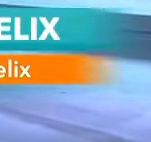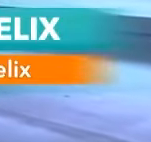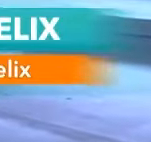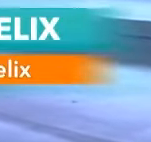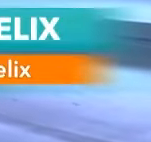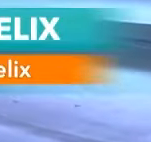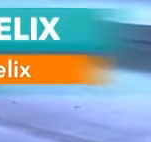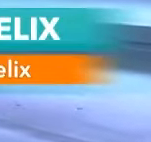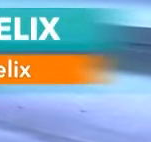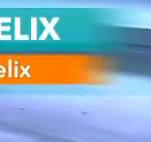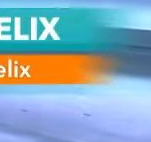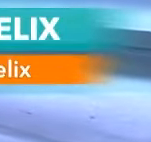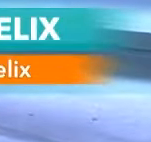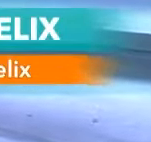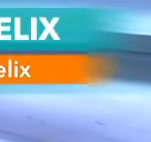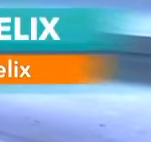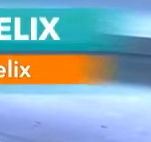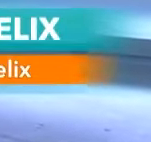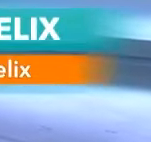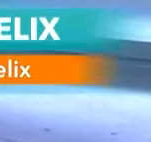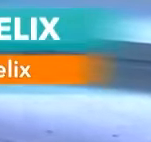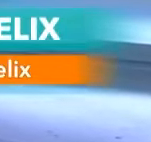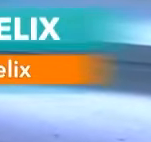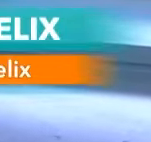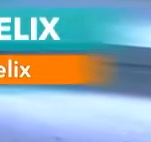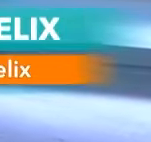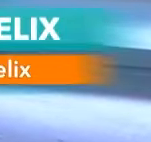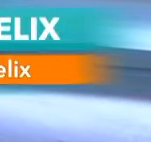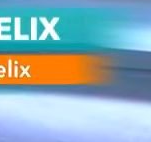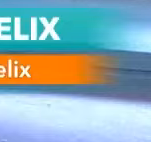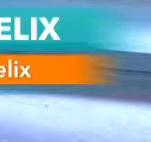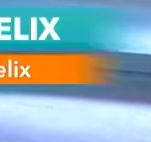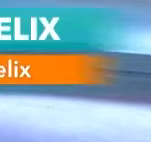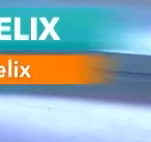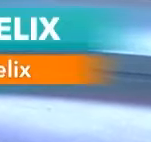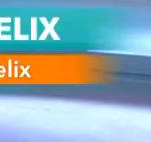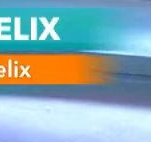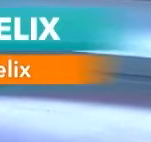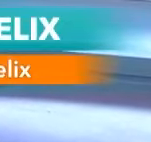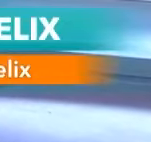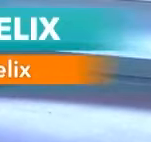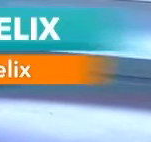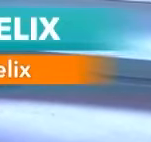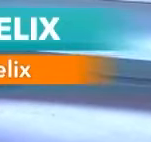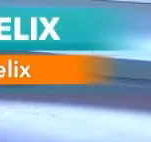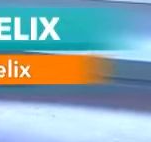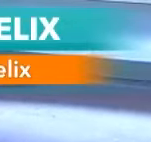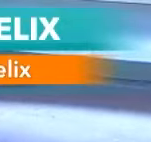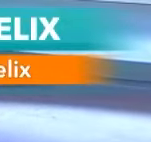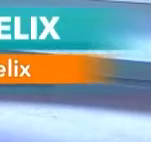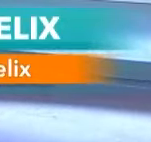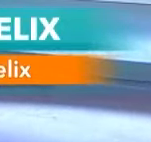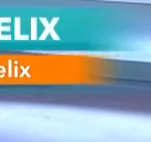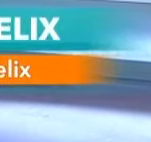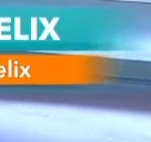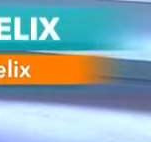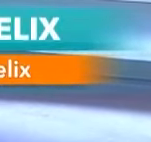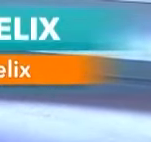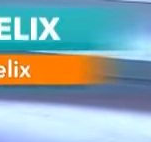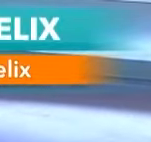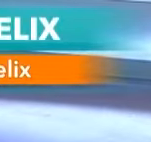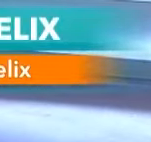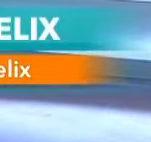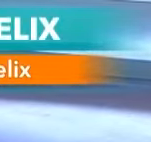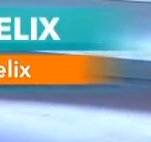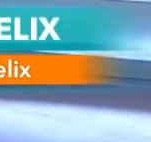Kiboy ayon sa kanyang kampo sumuko si Kiboy matapos bigyan ng ultimatum ng mga pulis Bukod sa Pastor